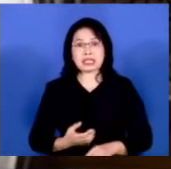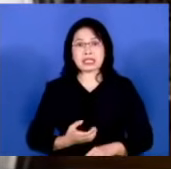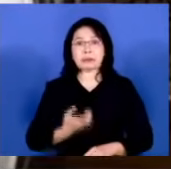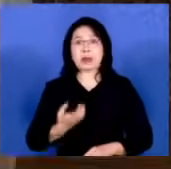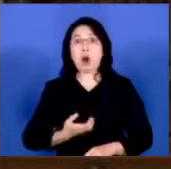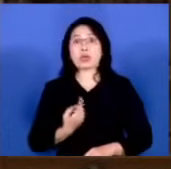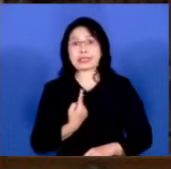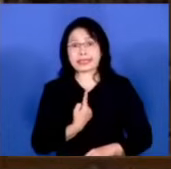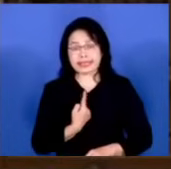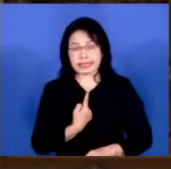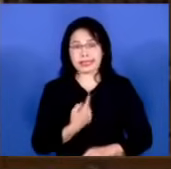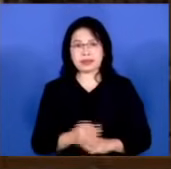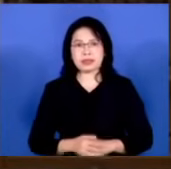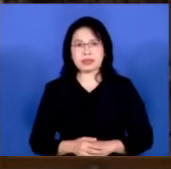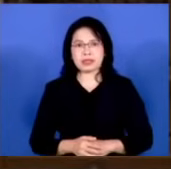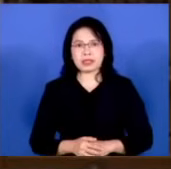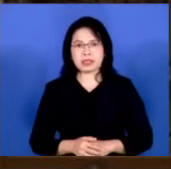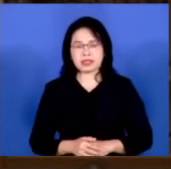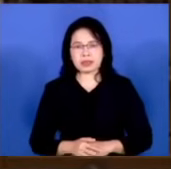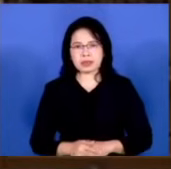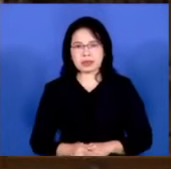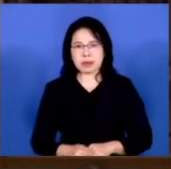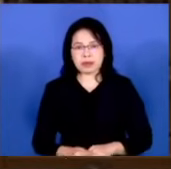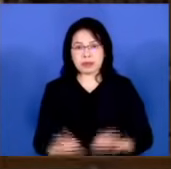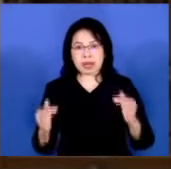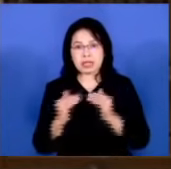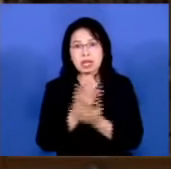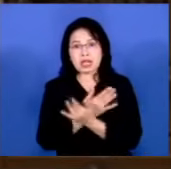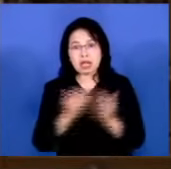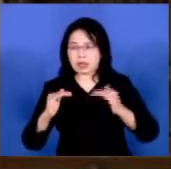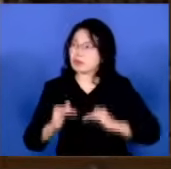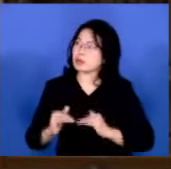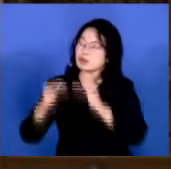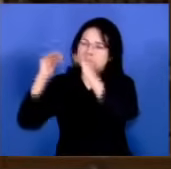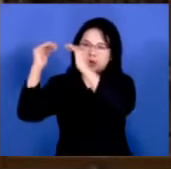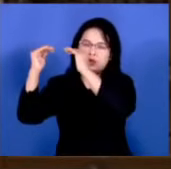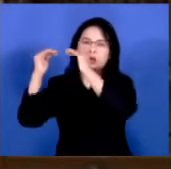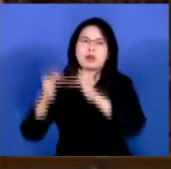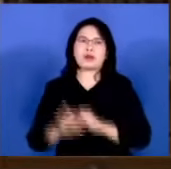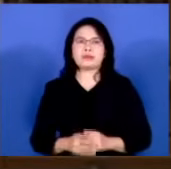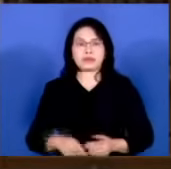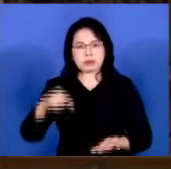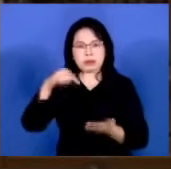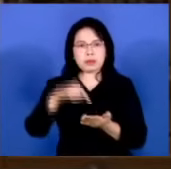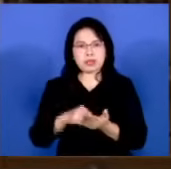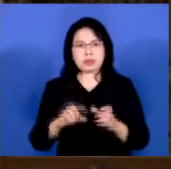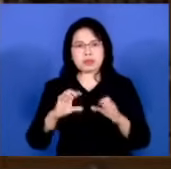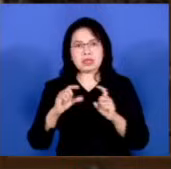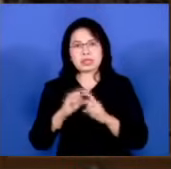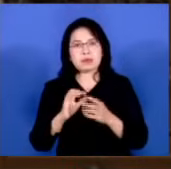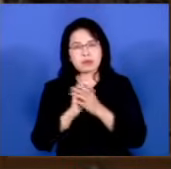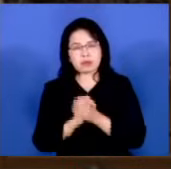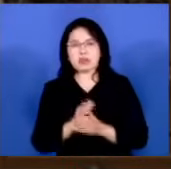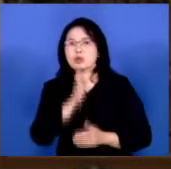kesewenang-wenangan sebab kedaulatan rakyat harus terus kita Junjung tinggi pemilu yang demokratis